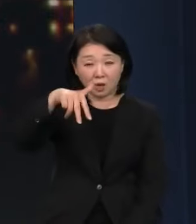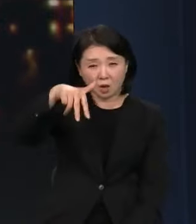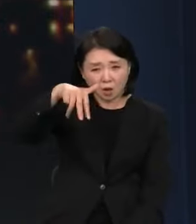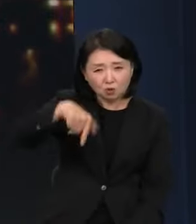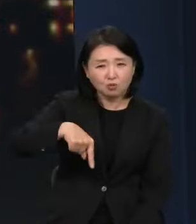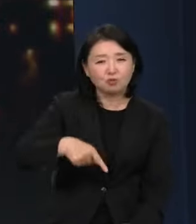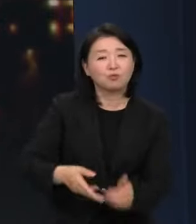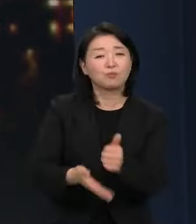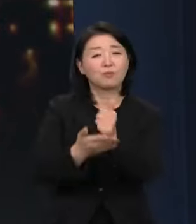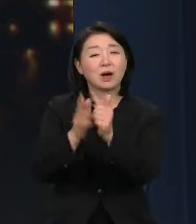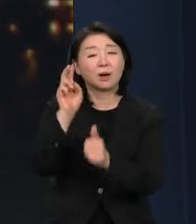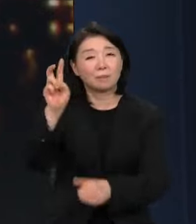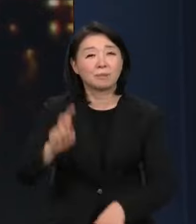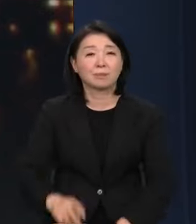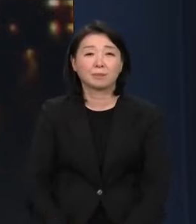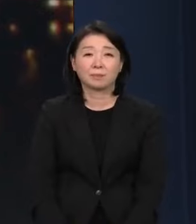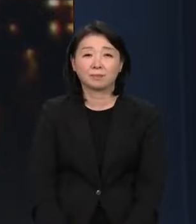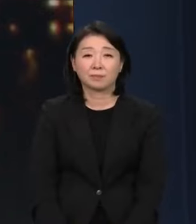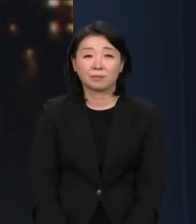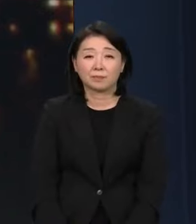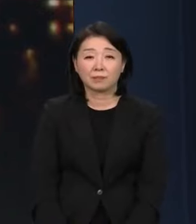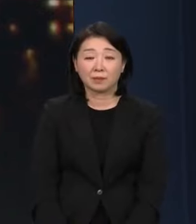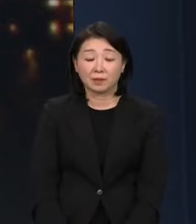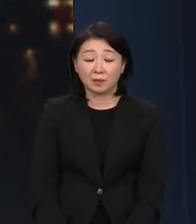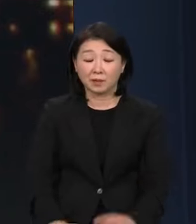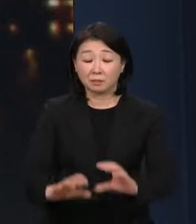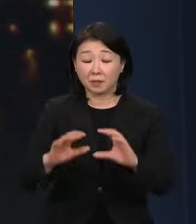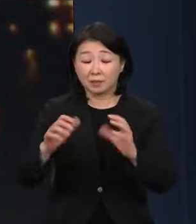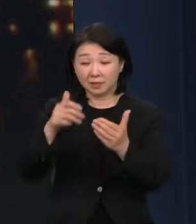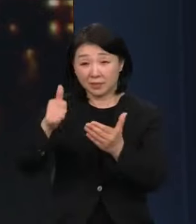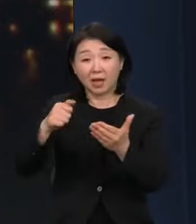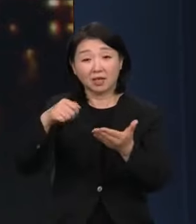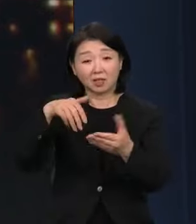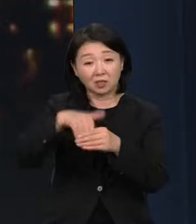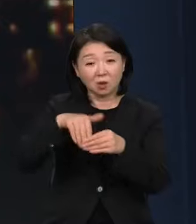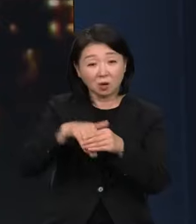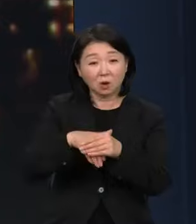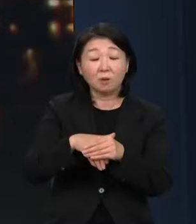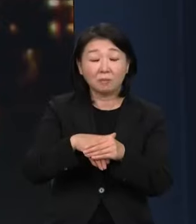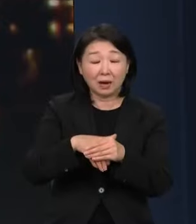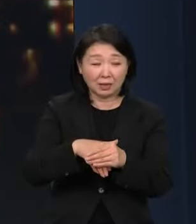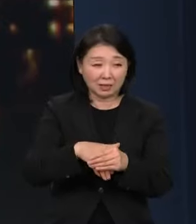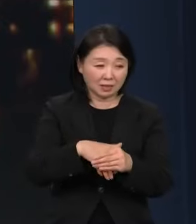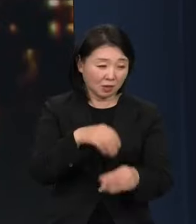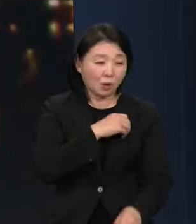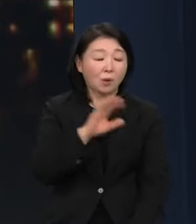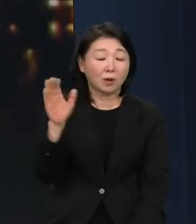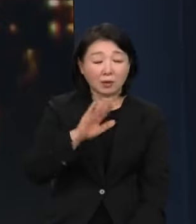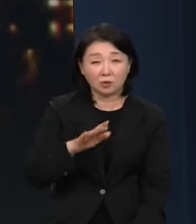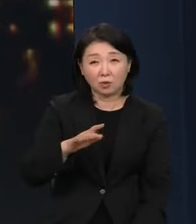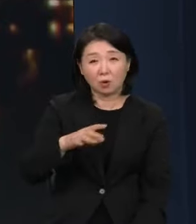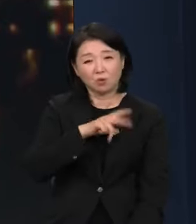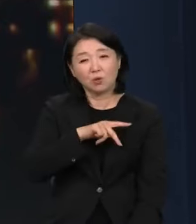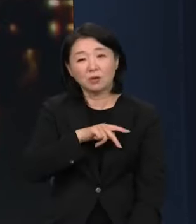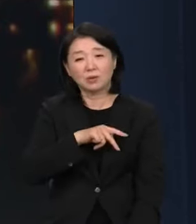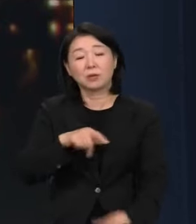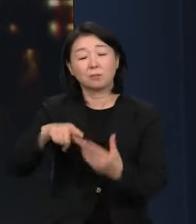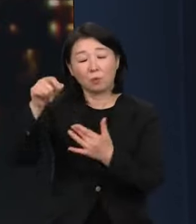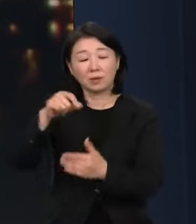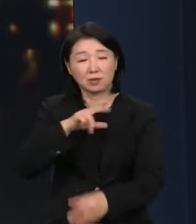선호하는 기류가 있다고 합니다 다만 이제 의장 선거는 당원이 아니라 의원들이 직접 뽑는 선거이기 때문에 의원들의 생각은 좀